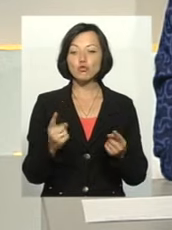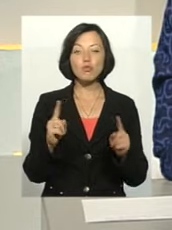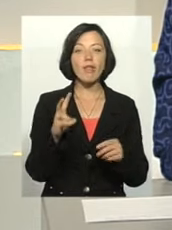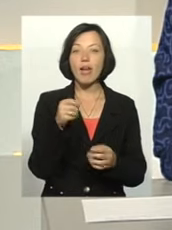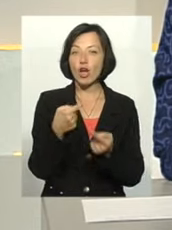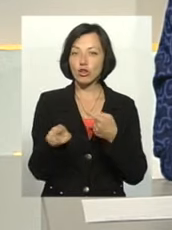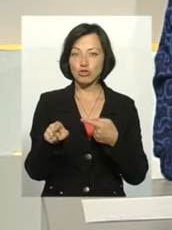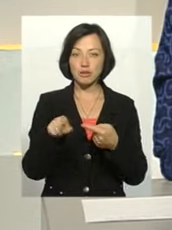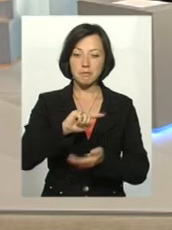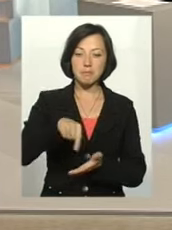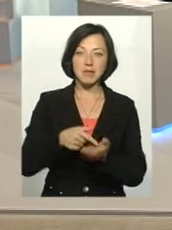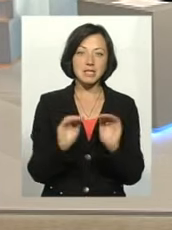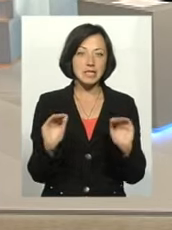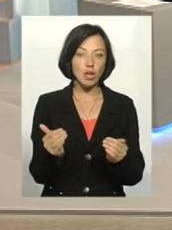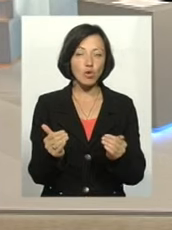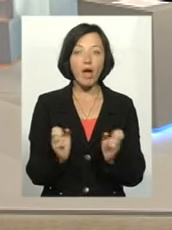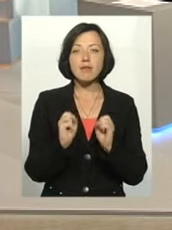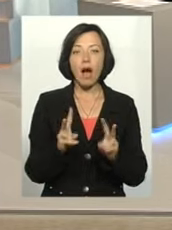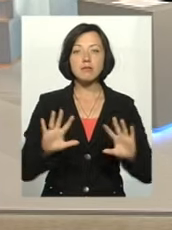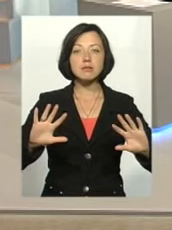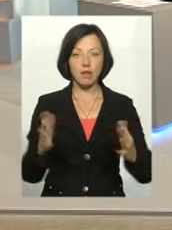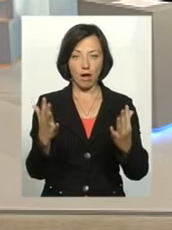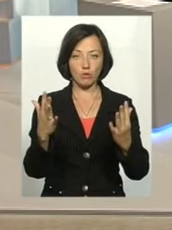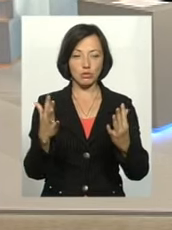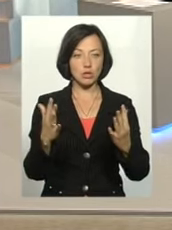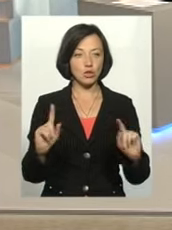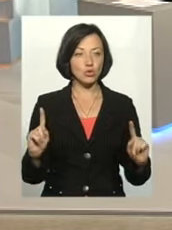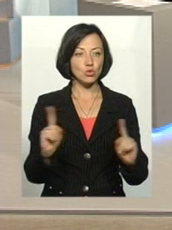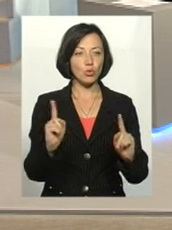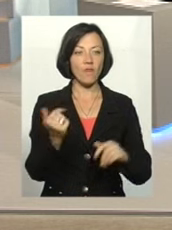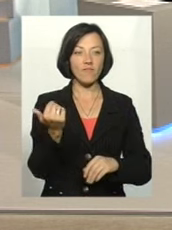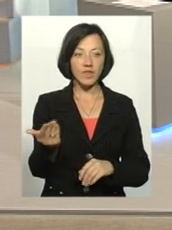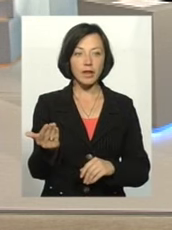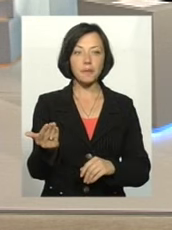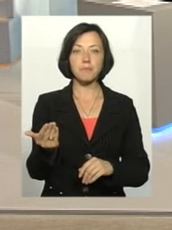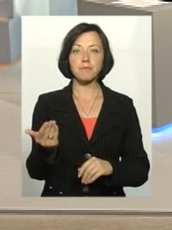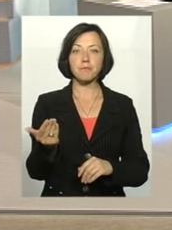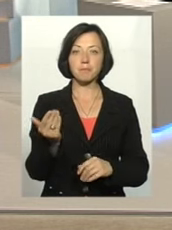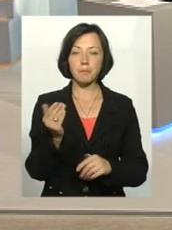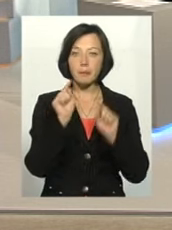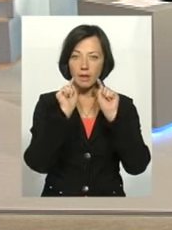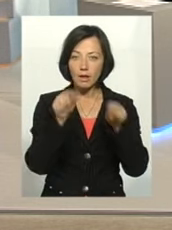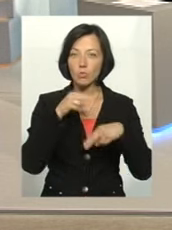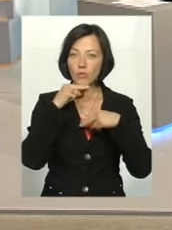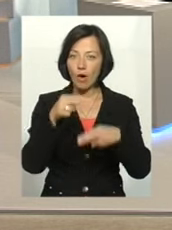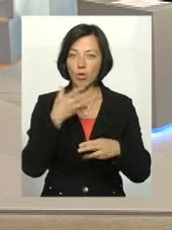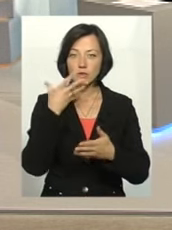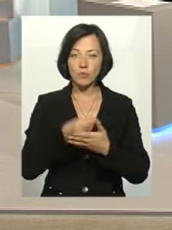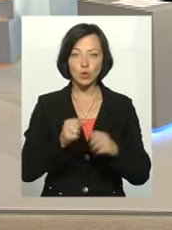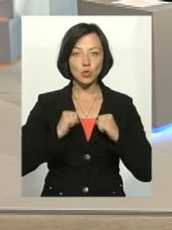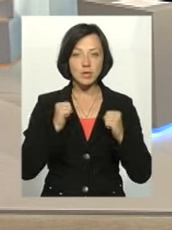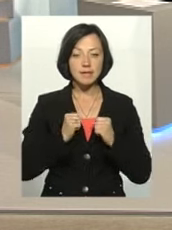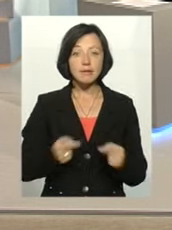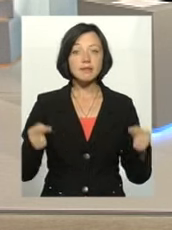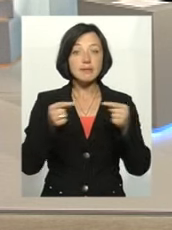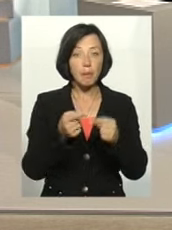інше містечко? Як сталося, що ви спрямували свої зусилля, свою увагу саме